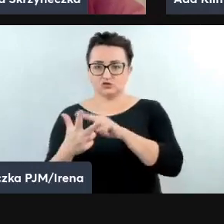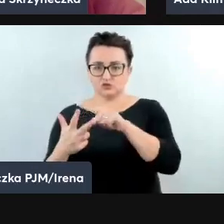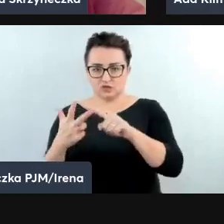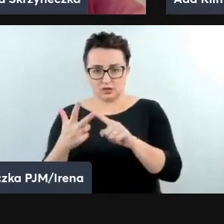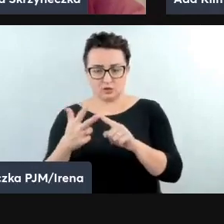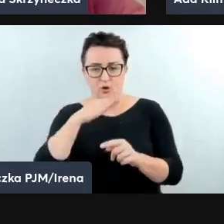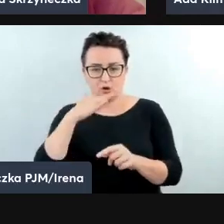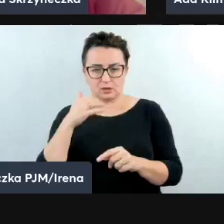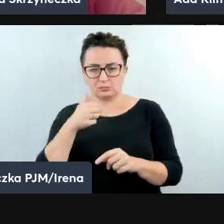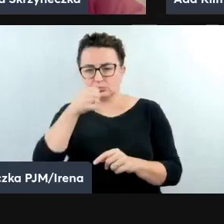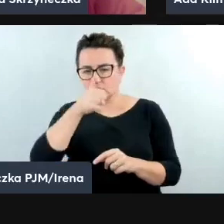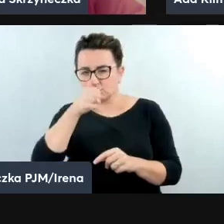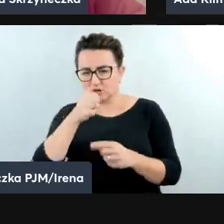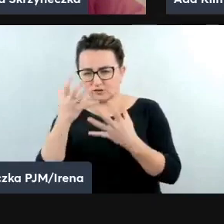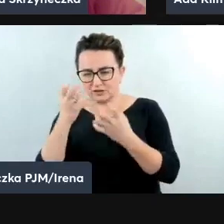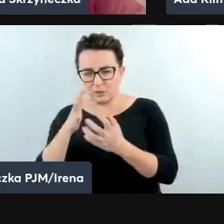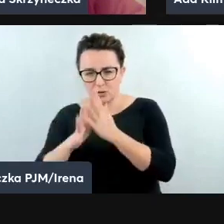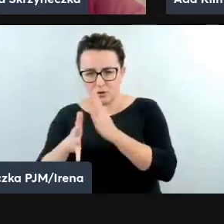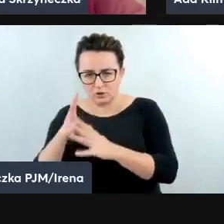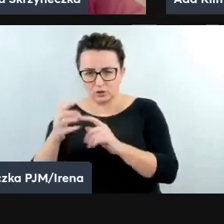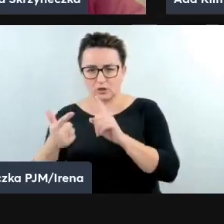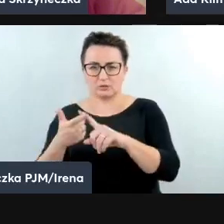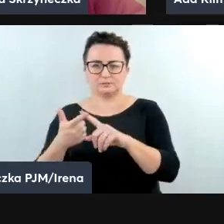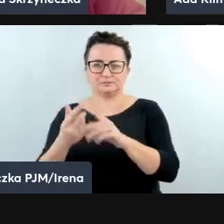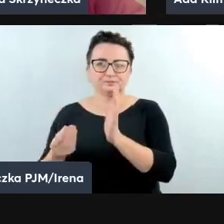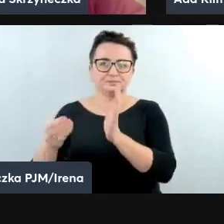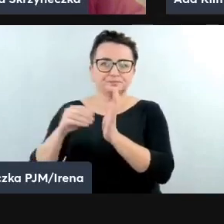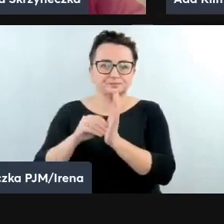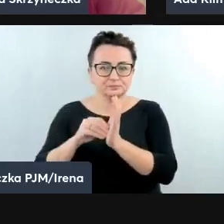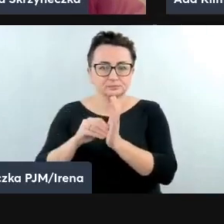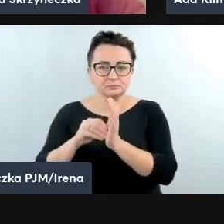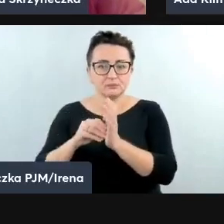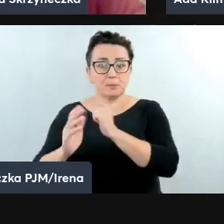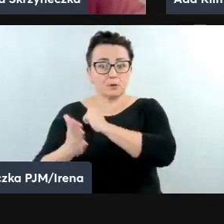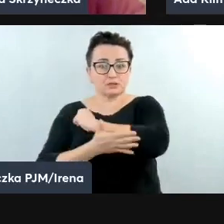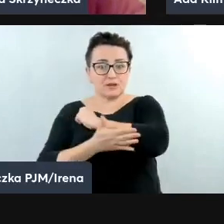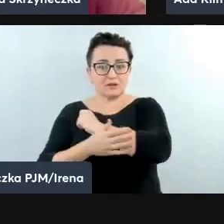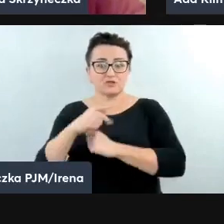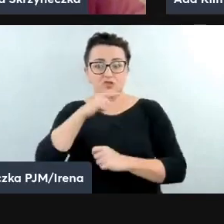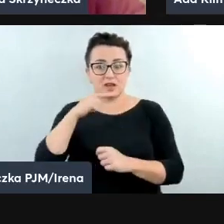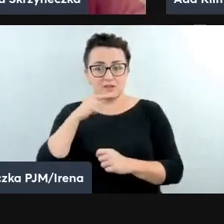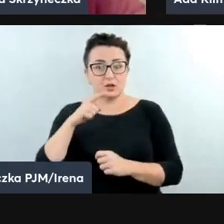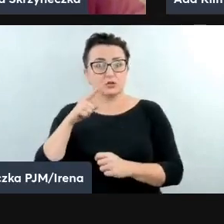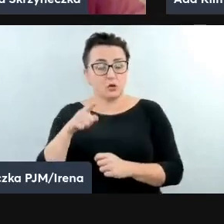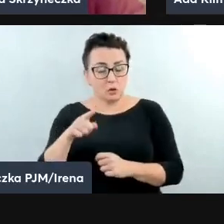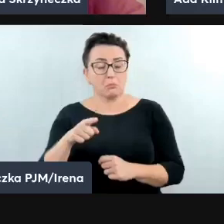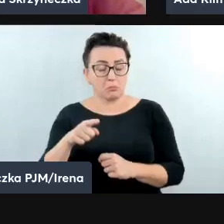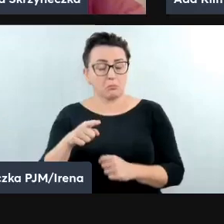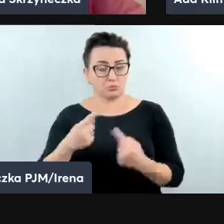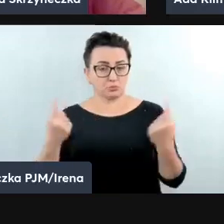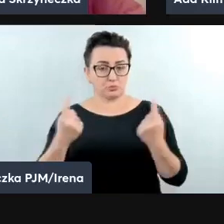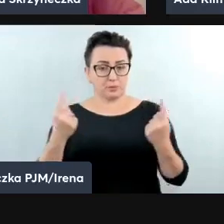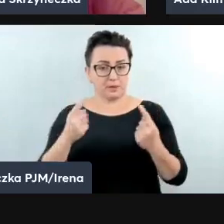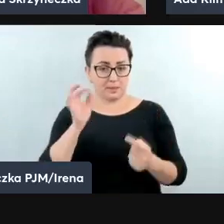również dodać między innymi do tych podstawowych czerwieni, to byłoby naprawdę, naprawdę super. Weźmy się za to, zróbmy to, to będzie